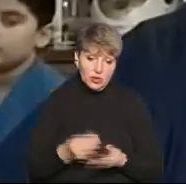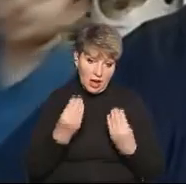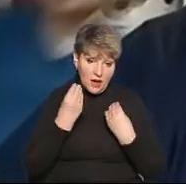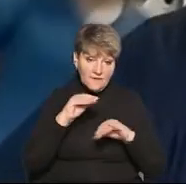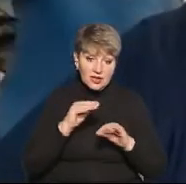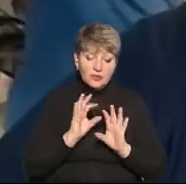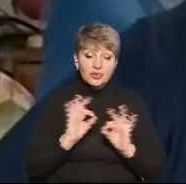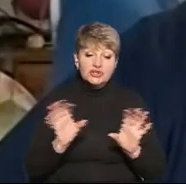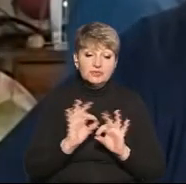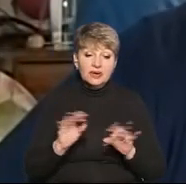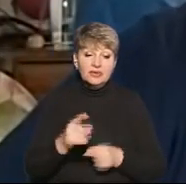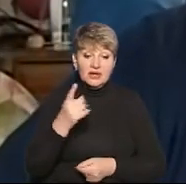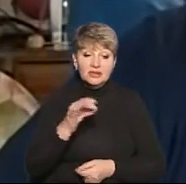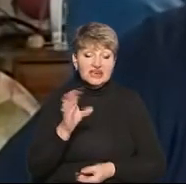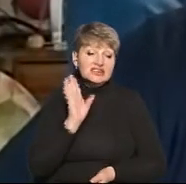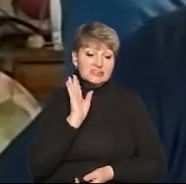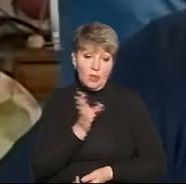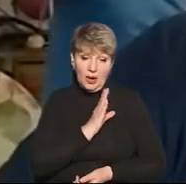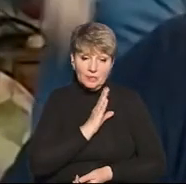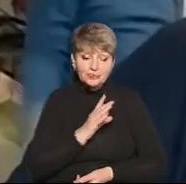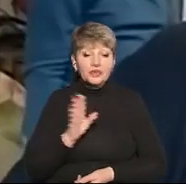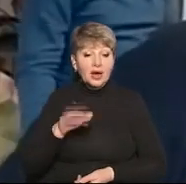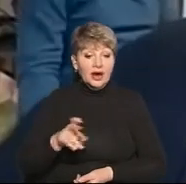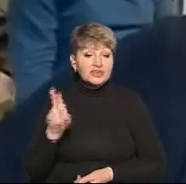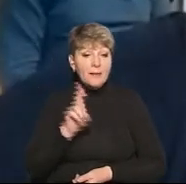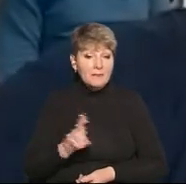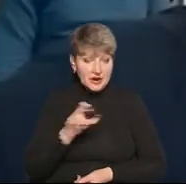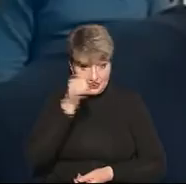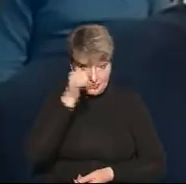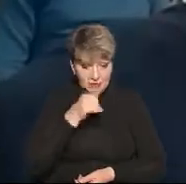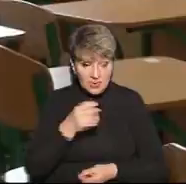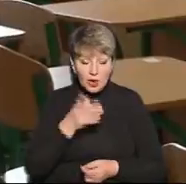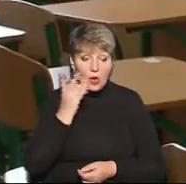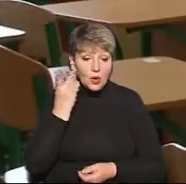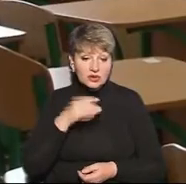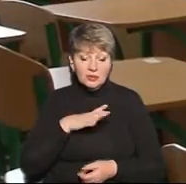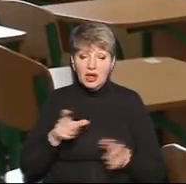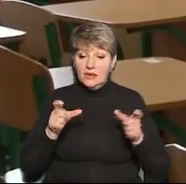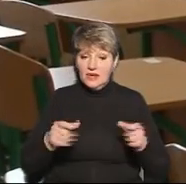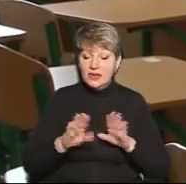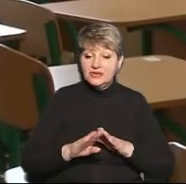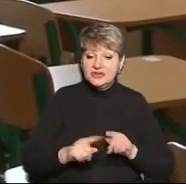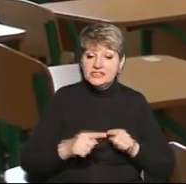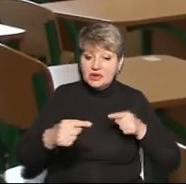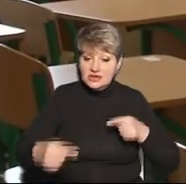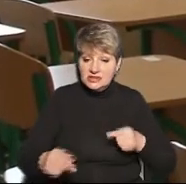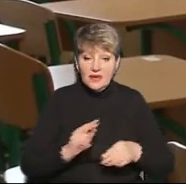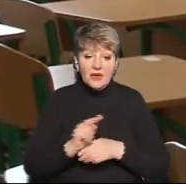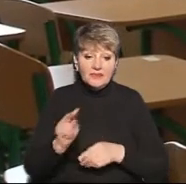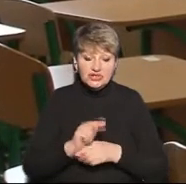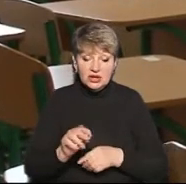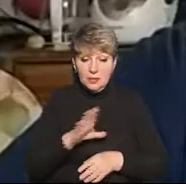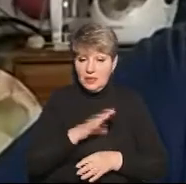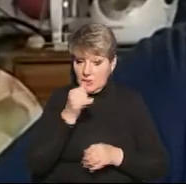мама одного з учнів, пані Людмила Олена Назаренко. Хоча у березні, каже, на старті карантину дистанційне навчання здавалось